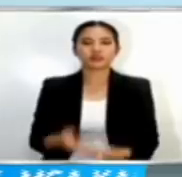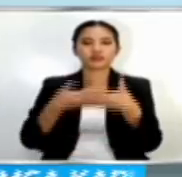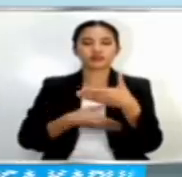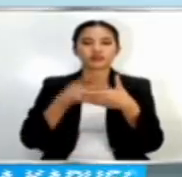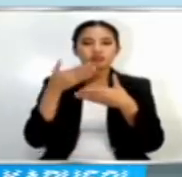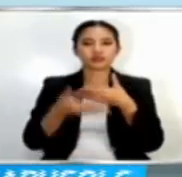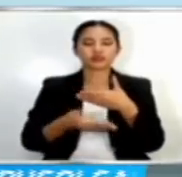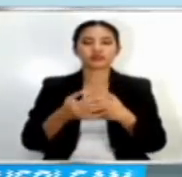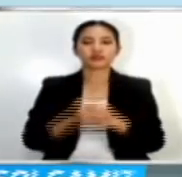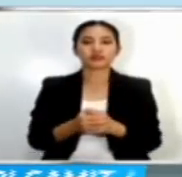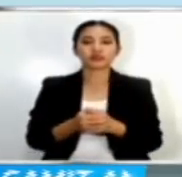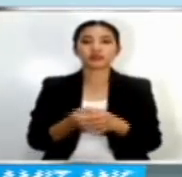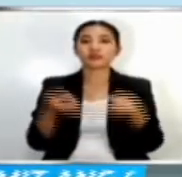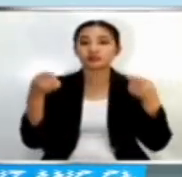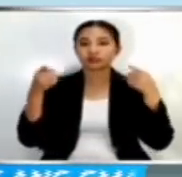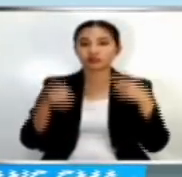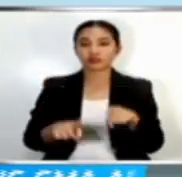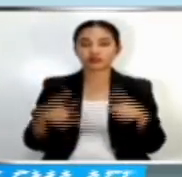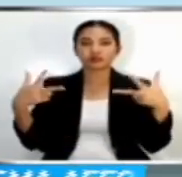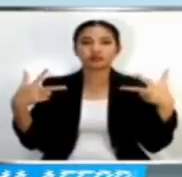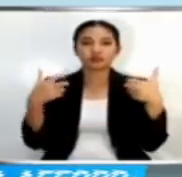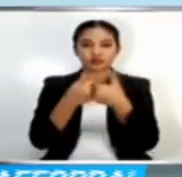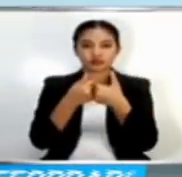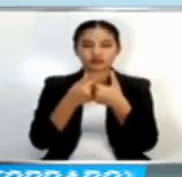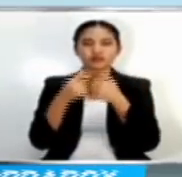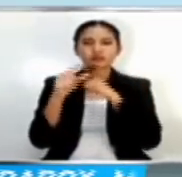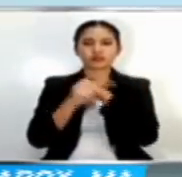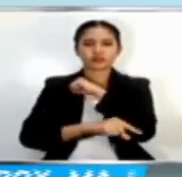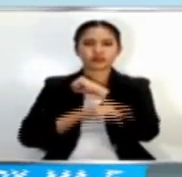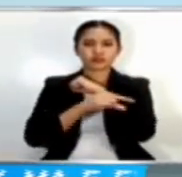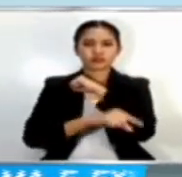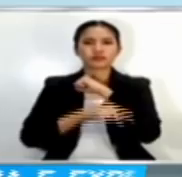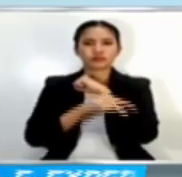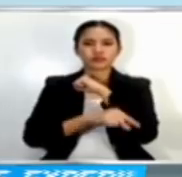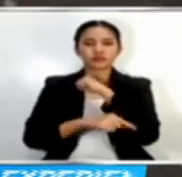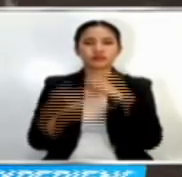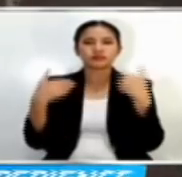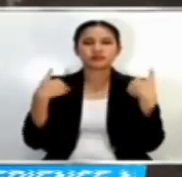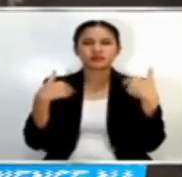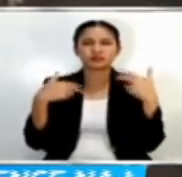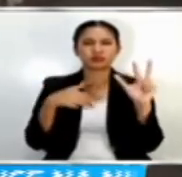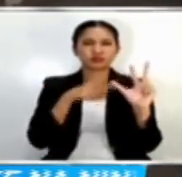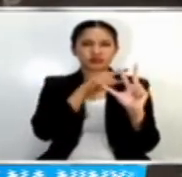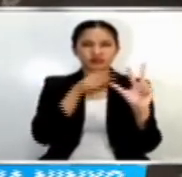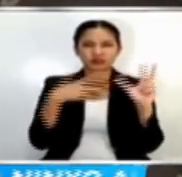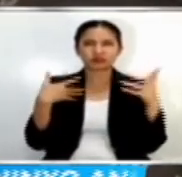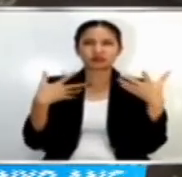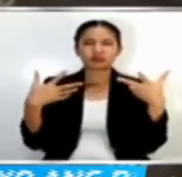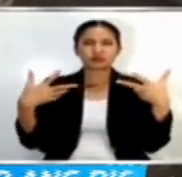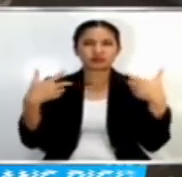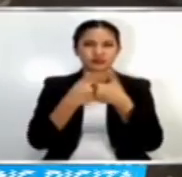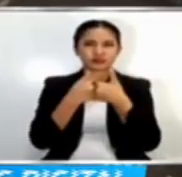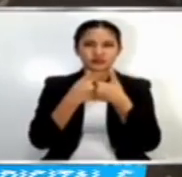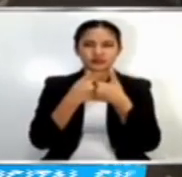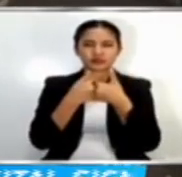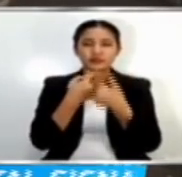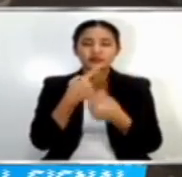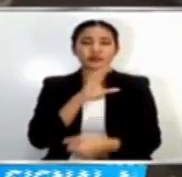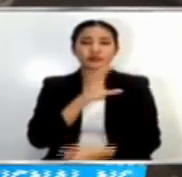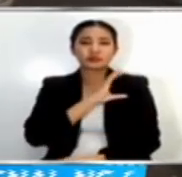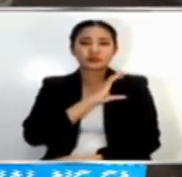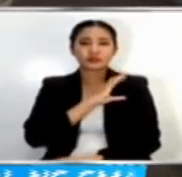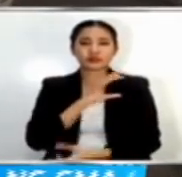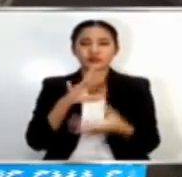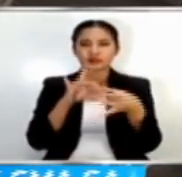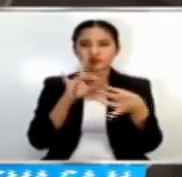Aksidente sa Tagkawayan, Quezon, tatlo ang patay sa salpukan ng isang pickup at trailer truck. Ayon sa Tagkawayan Police, biyaheng Bicol ang pickup na